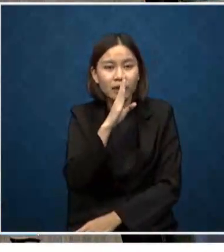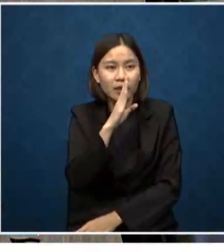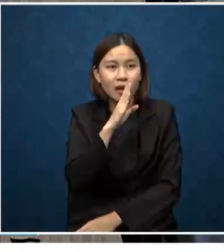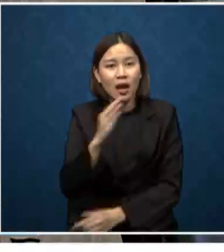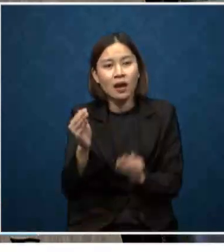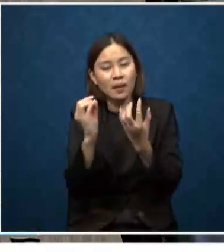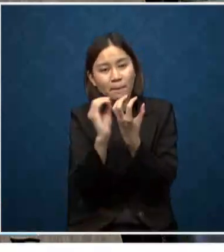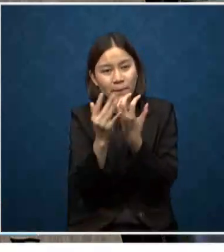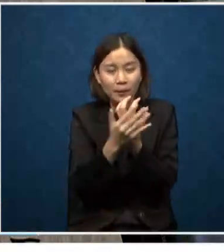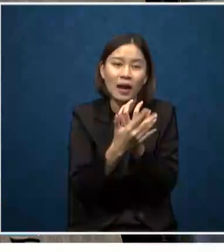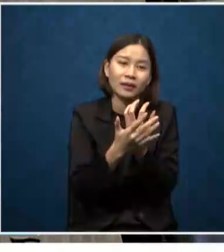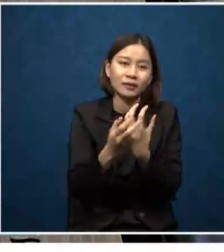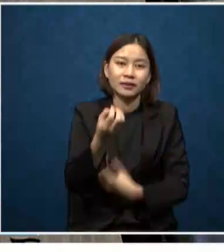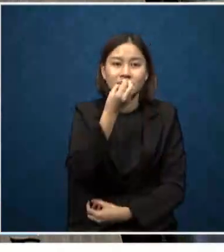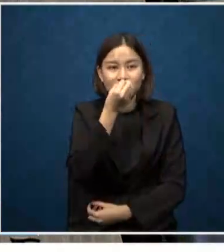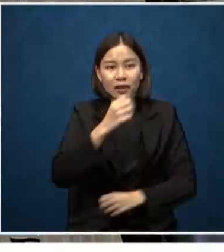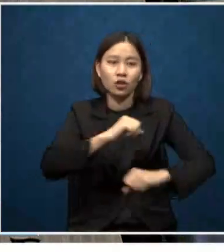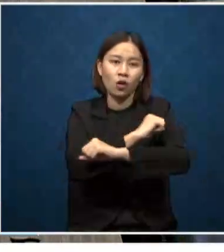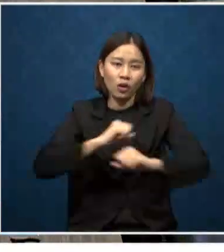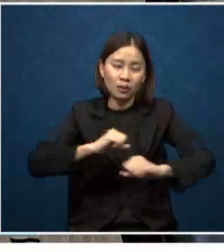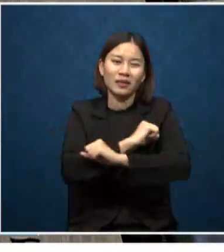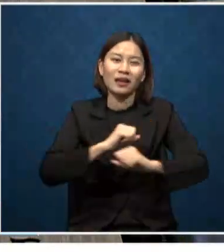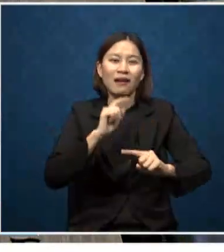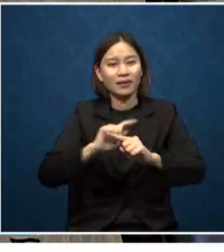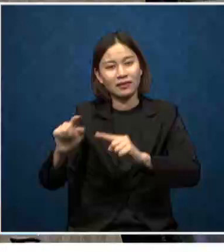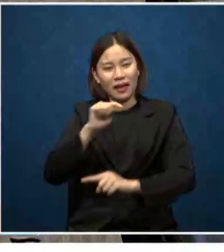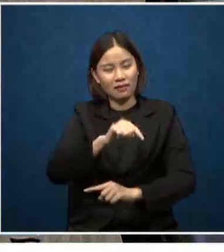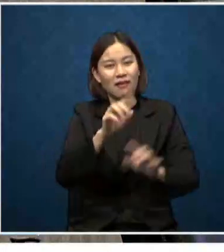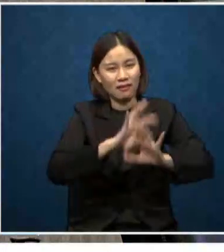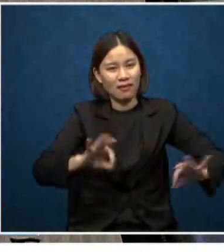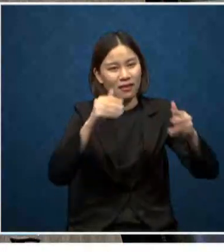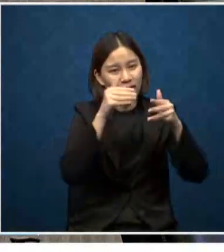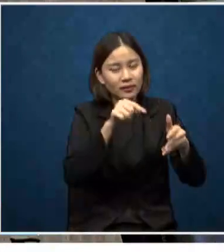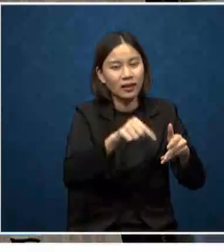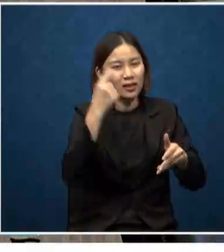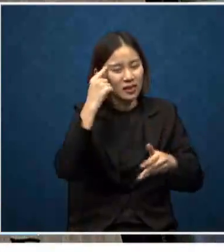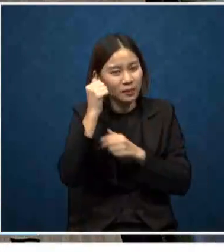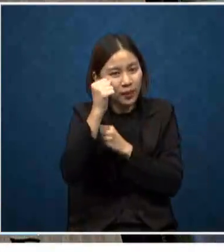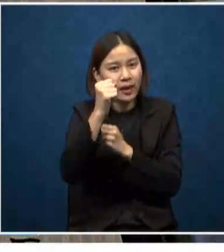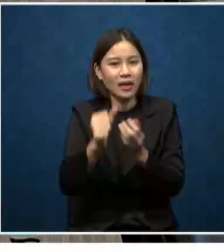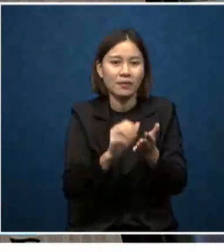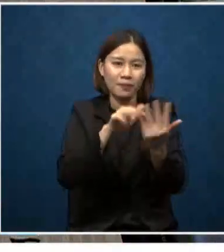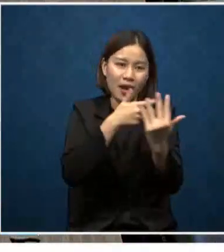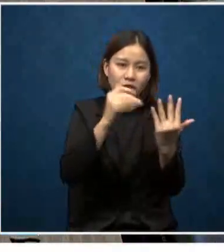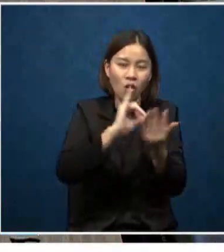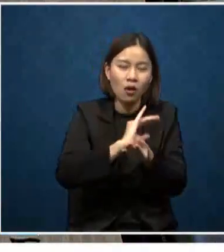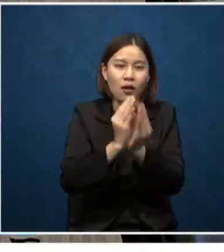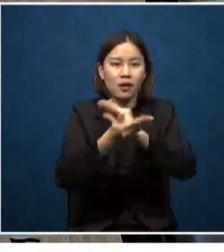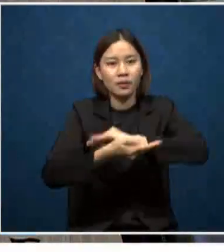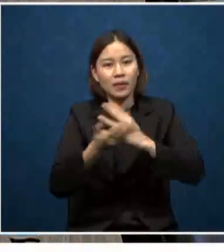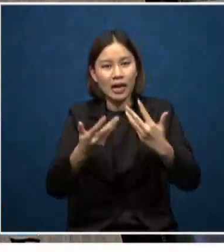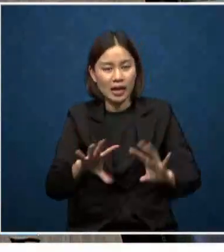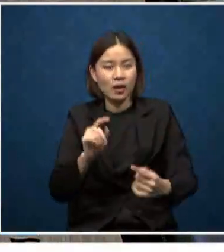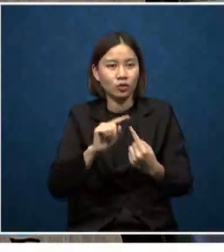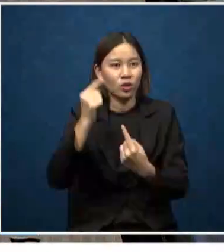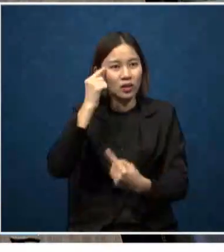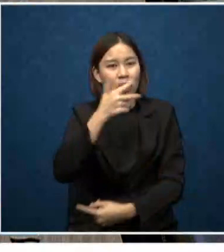ผักเรื่องการใช้ออกกำลังกายหรืออะไรพวกนี้ซึ่งเข้าใจว่าท่านพยายามที่จะปรับยุทธศาสตร์แล้วท่านไปในเรื่องของ